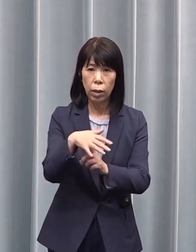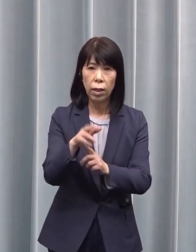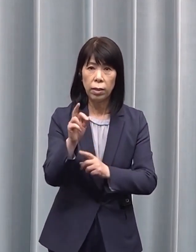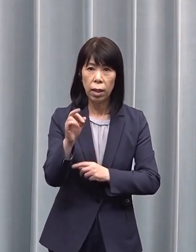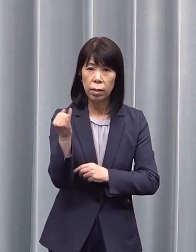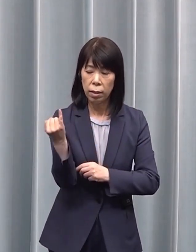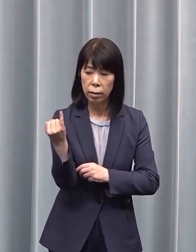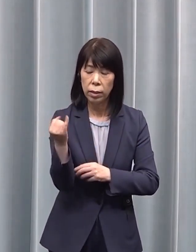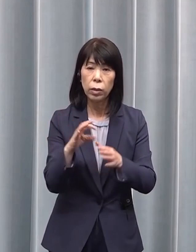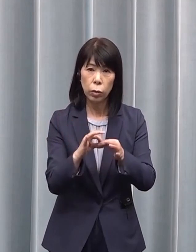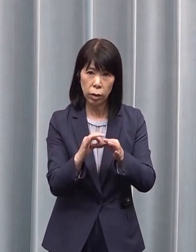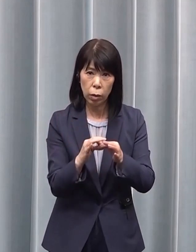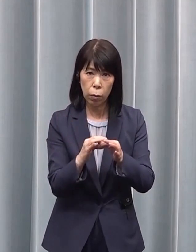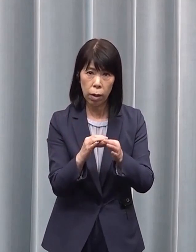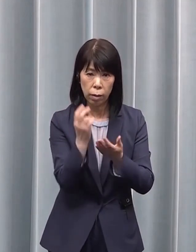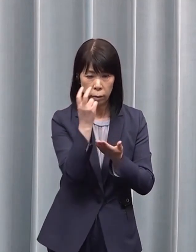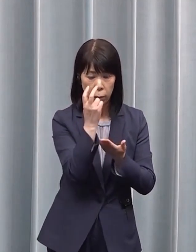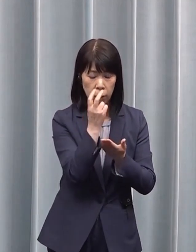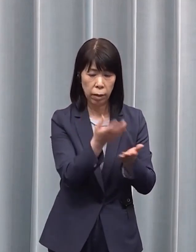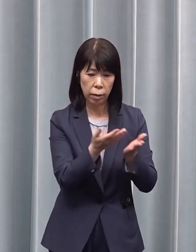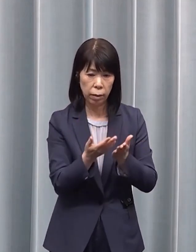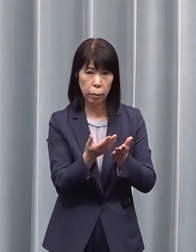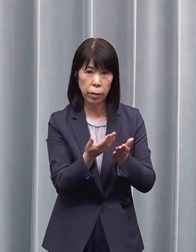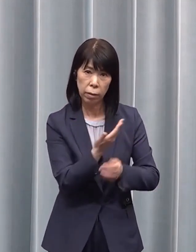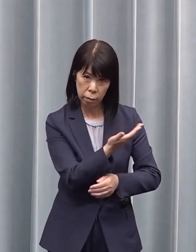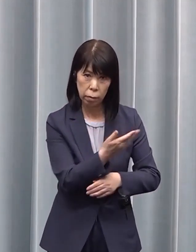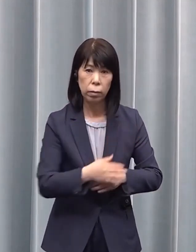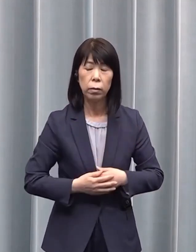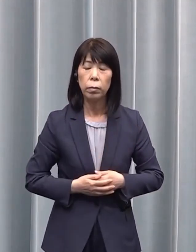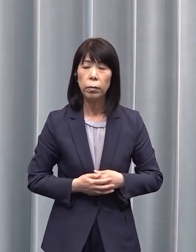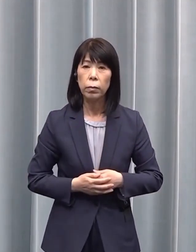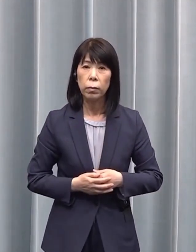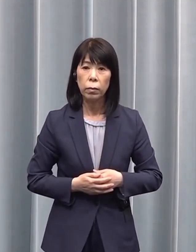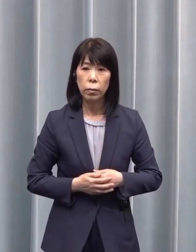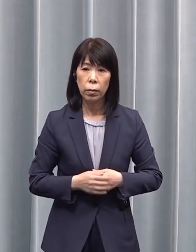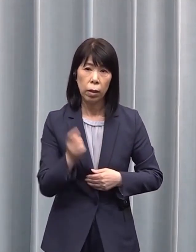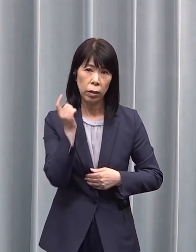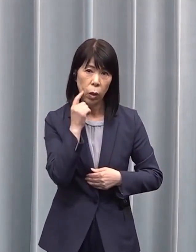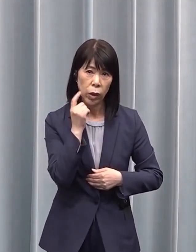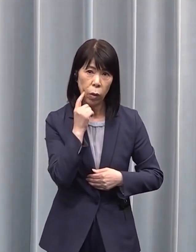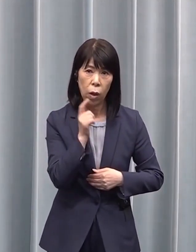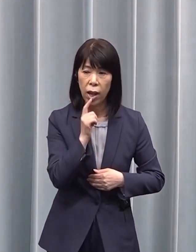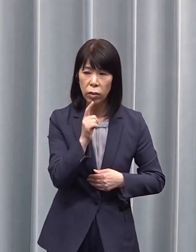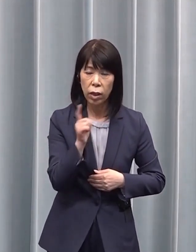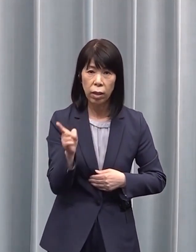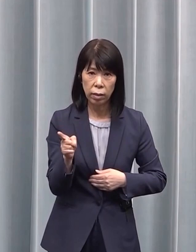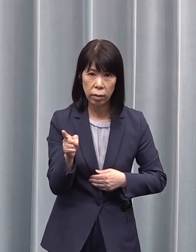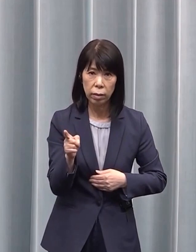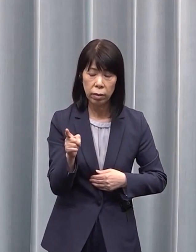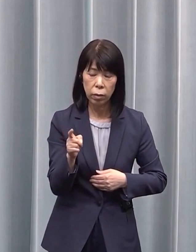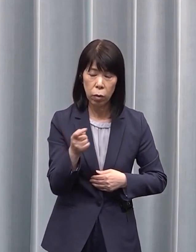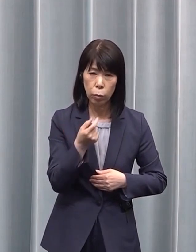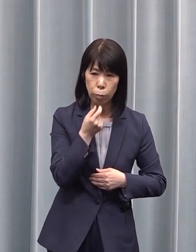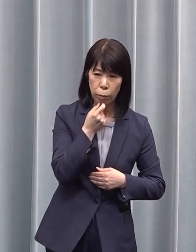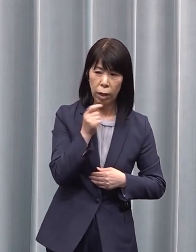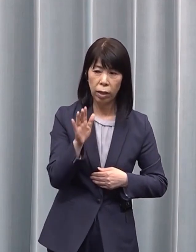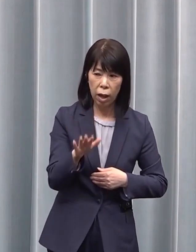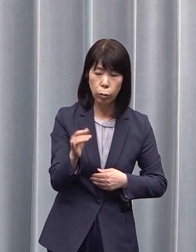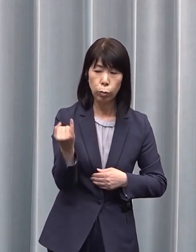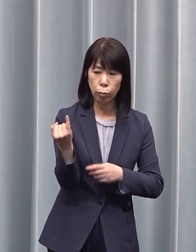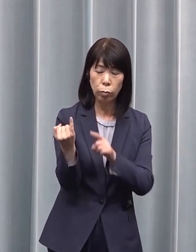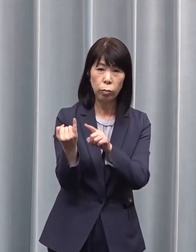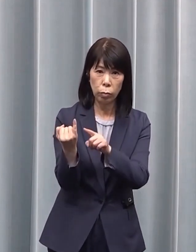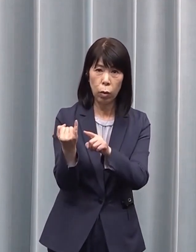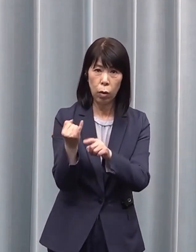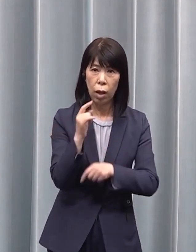チェックしていただいたかという点と、虚偽の発言が非常に濃厚になっているこの彼女の発言をですね、入